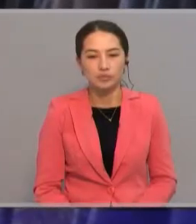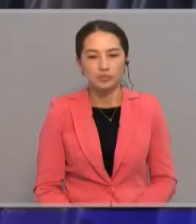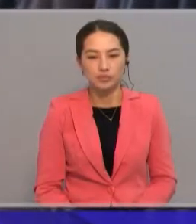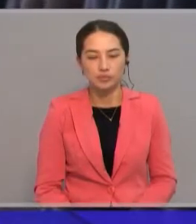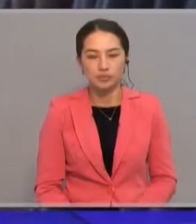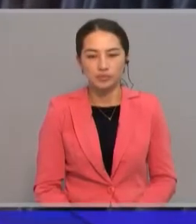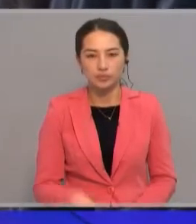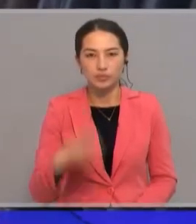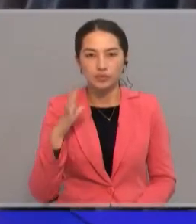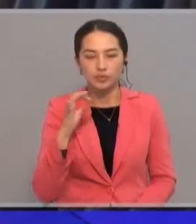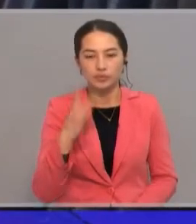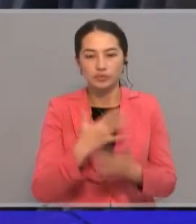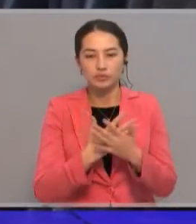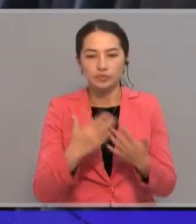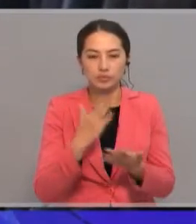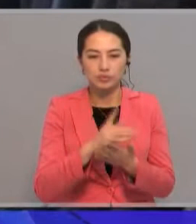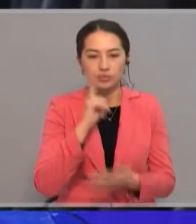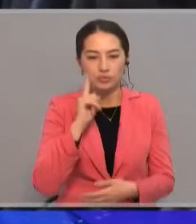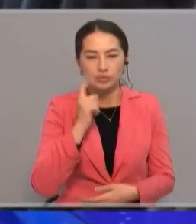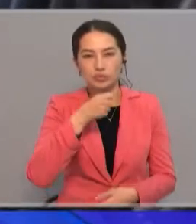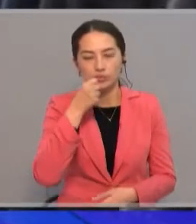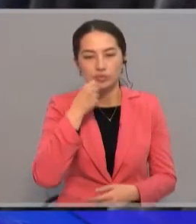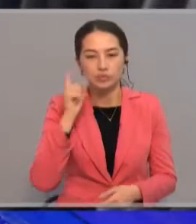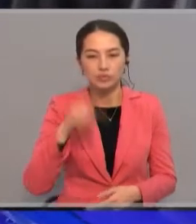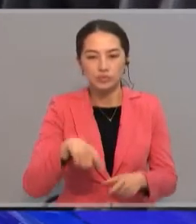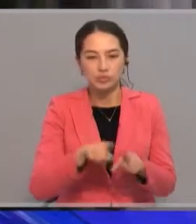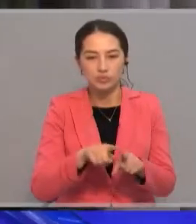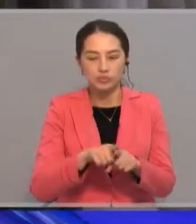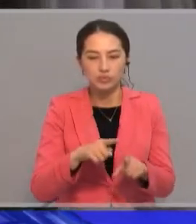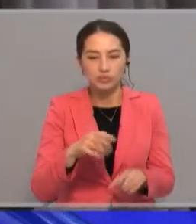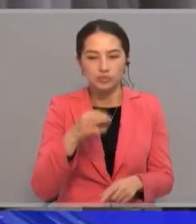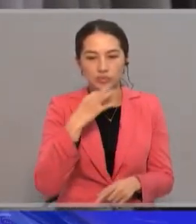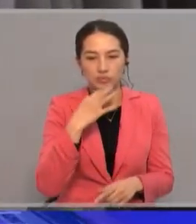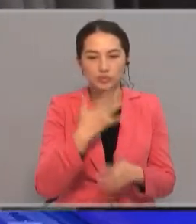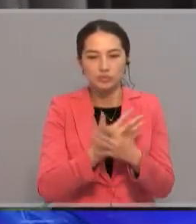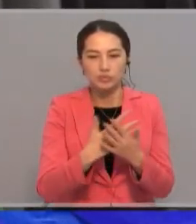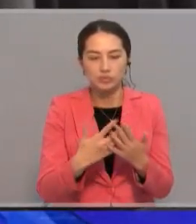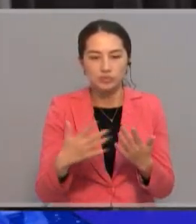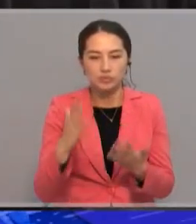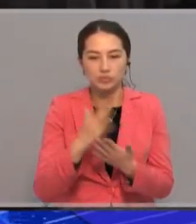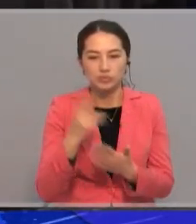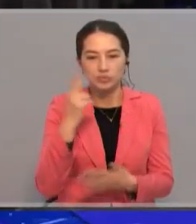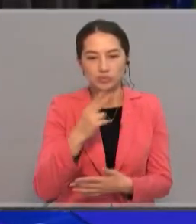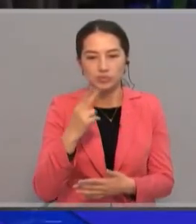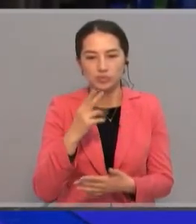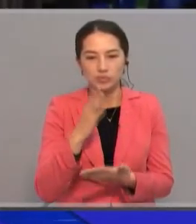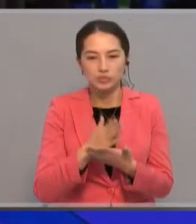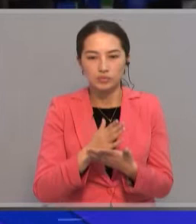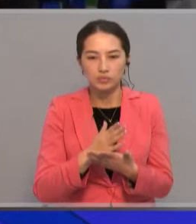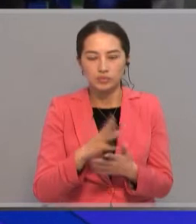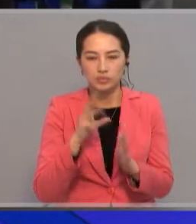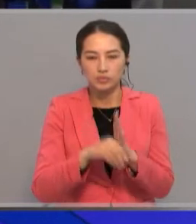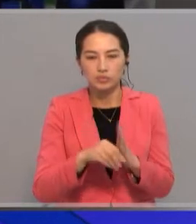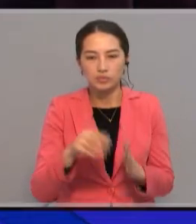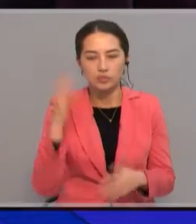Жәрменкеде тонның түр түрі бар, жасқа да жасамысқа да таңдау кең. Көңіл қаласа ішектердің сан алуан түр түсі де осында. Мұнда